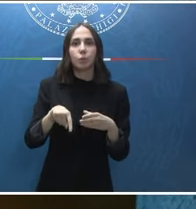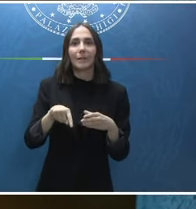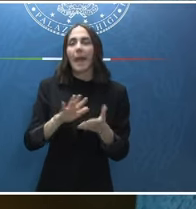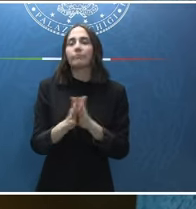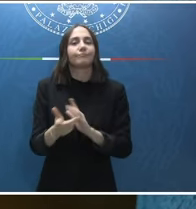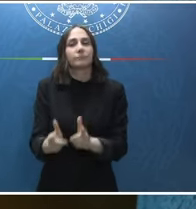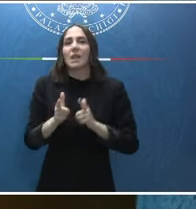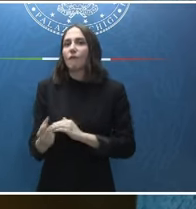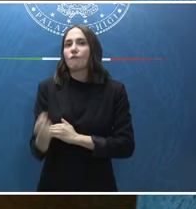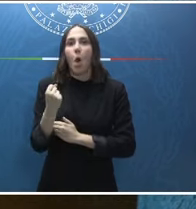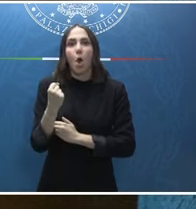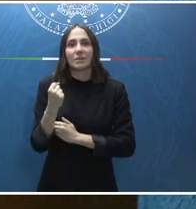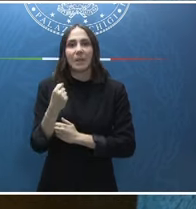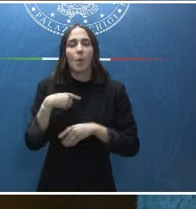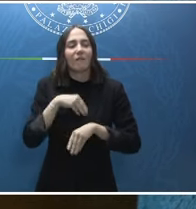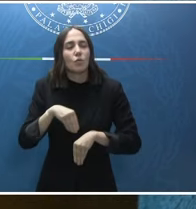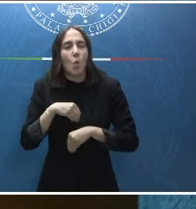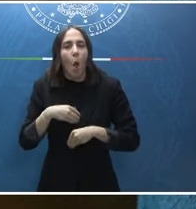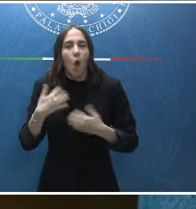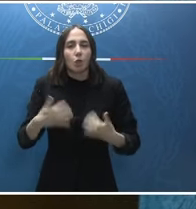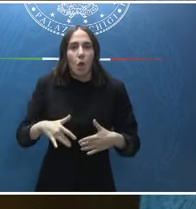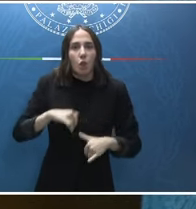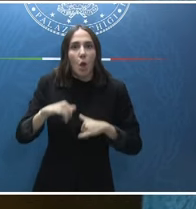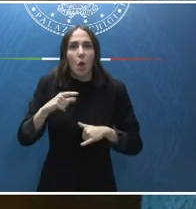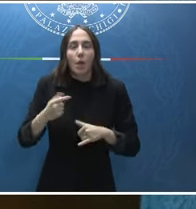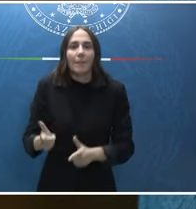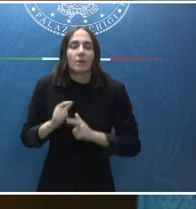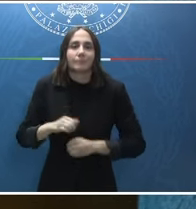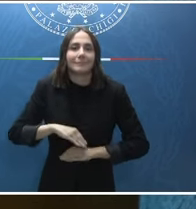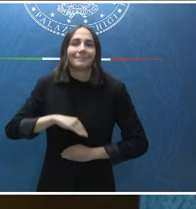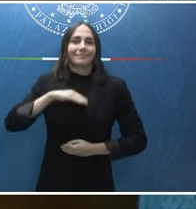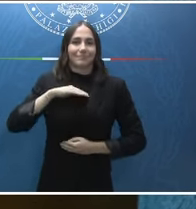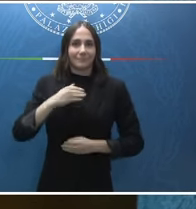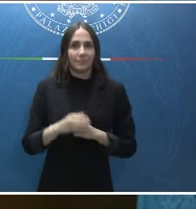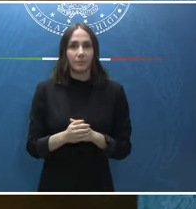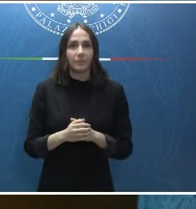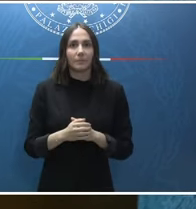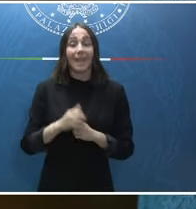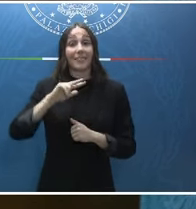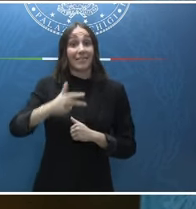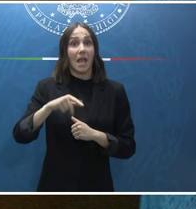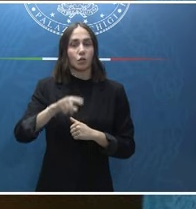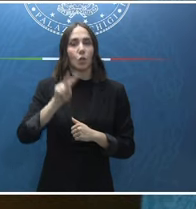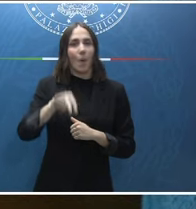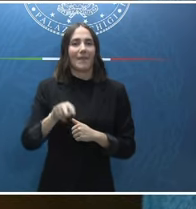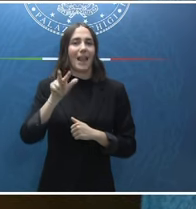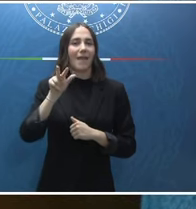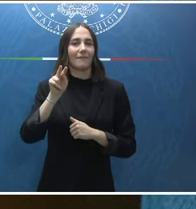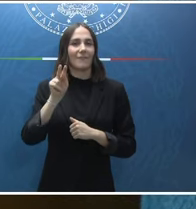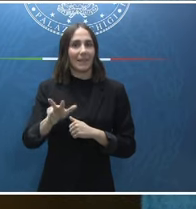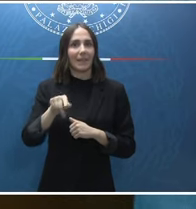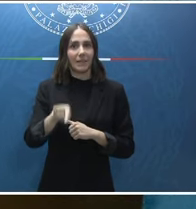iniziava a colmare quel vuoto che ci portavamo dentro. Il terzo anno, nel 2023, mio figlio affrontava la fase